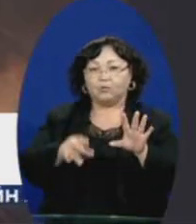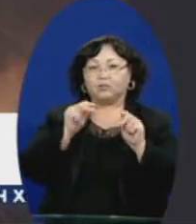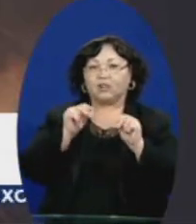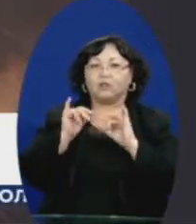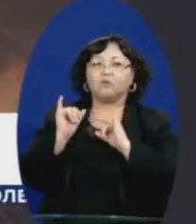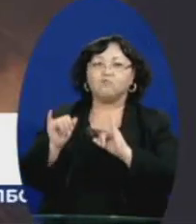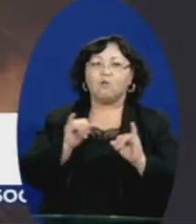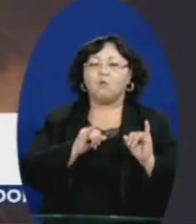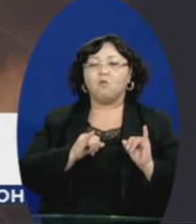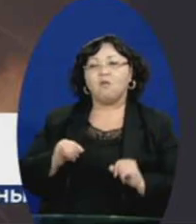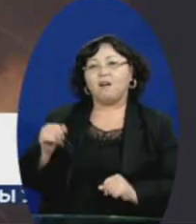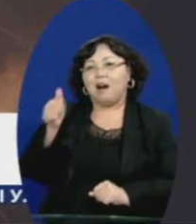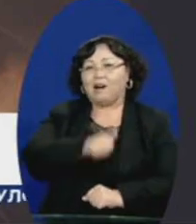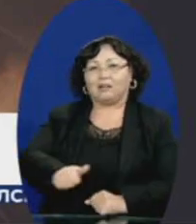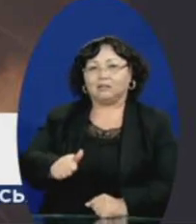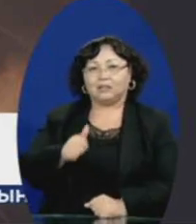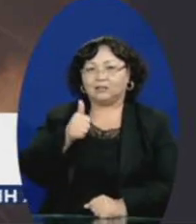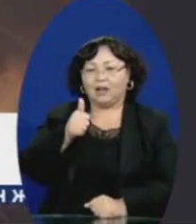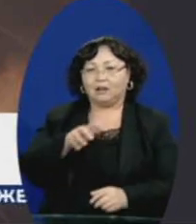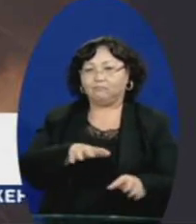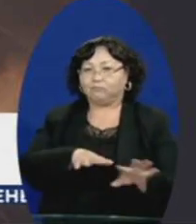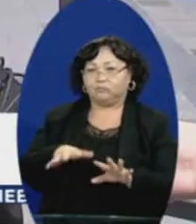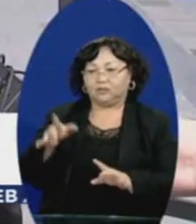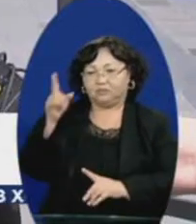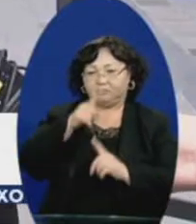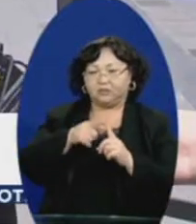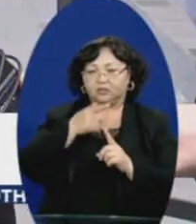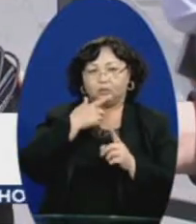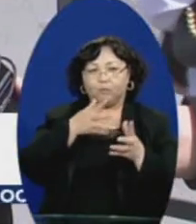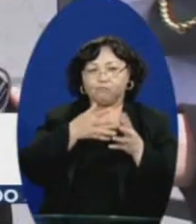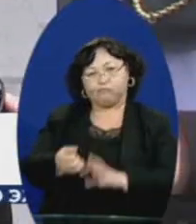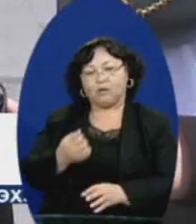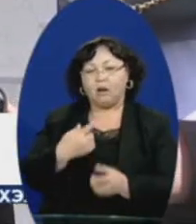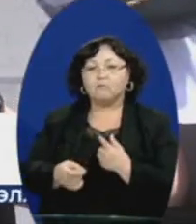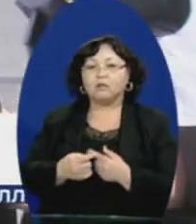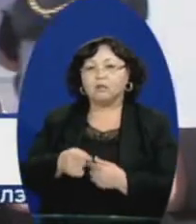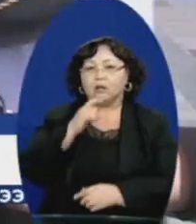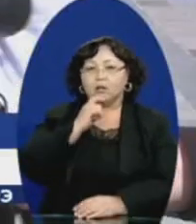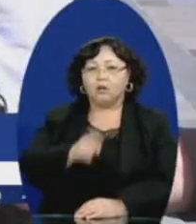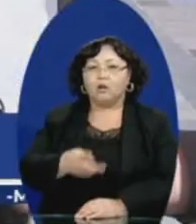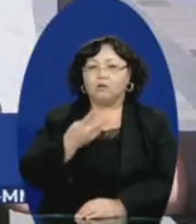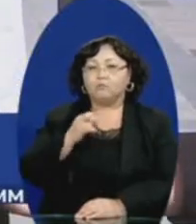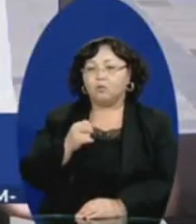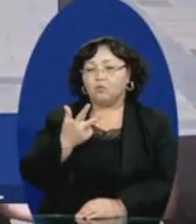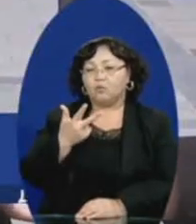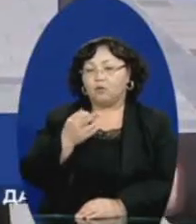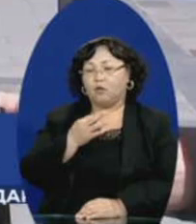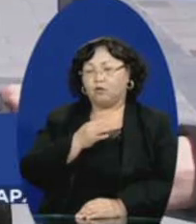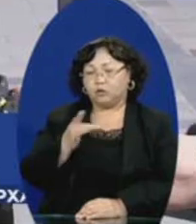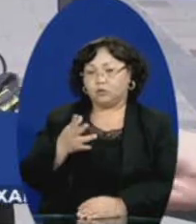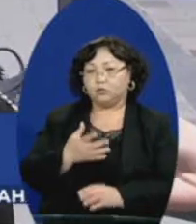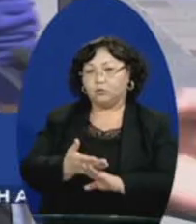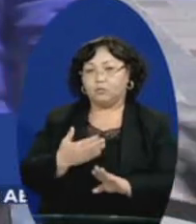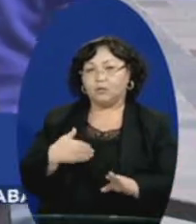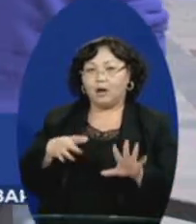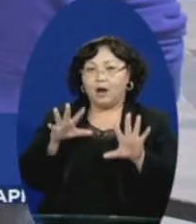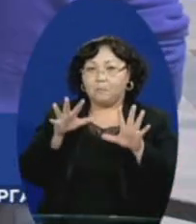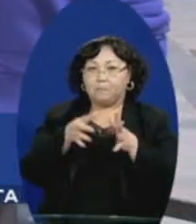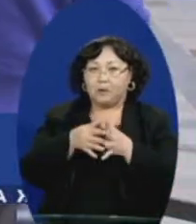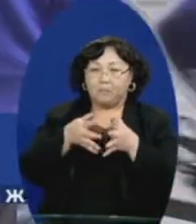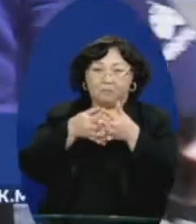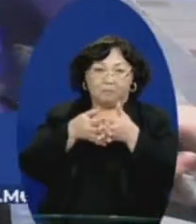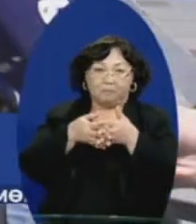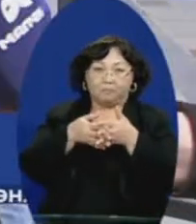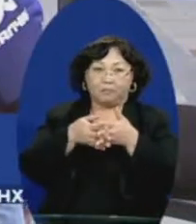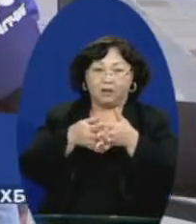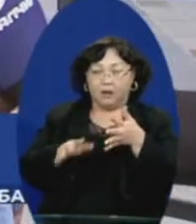шаардлага хангаагүй гэсэн дүгнэлт гарчээ. 2003 оноос өмнөх одоо тэр 100,000 байшингийн асуудлын үед бол тэр газар хөдлөлт